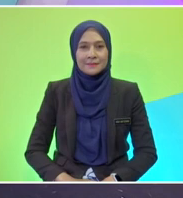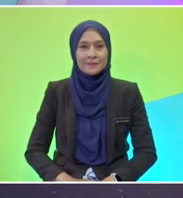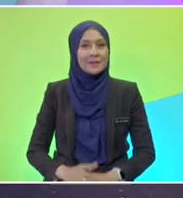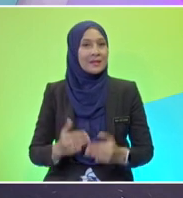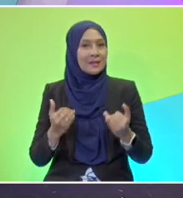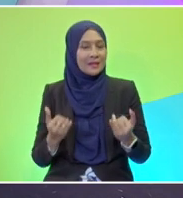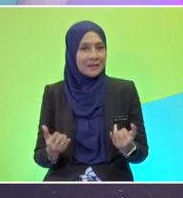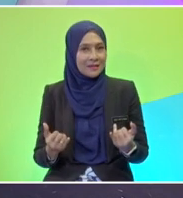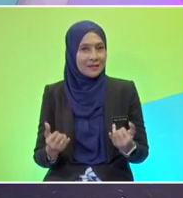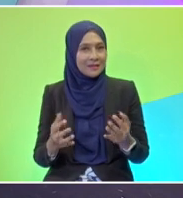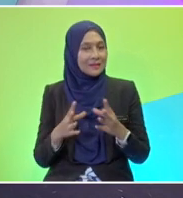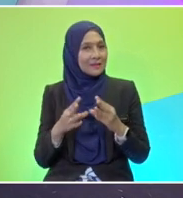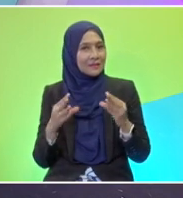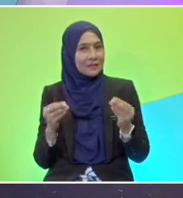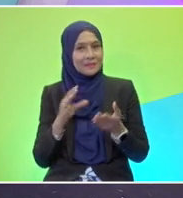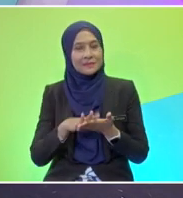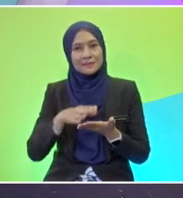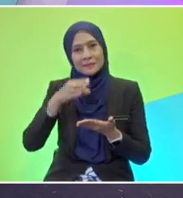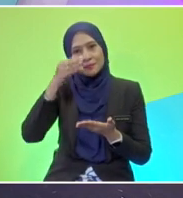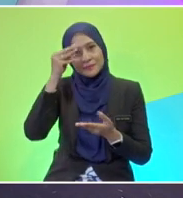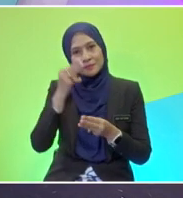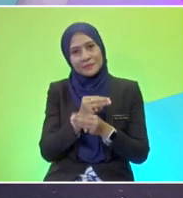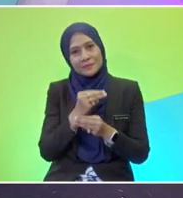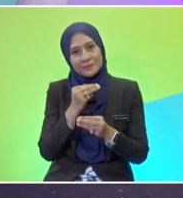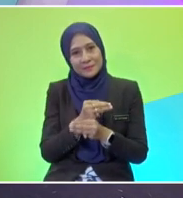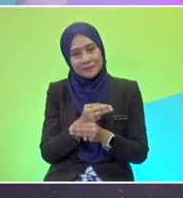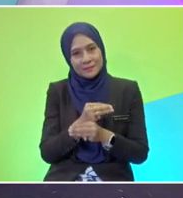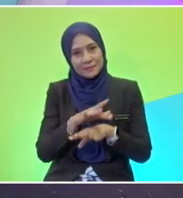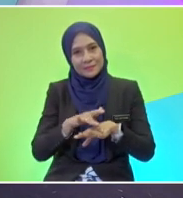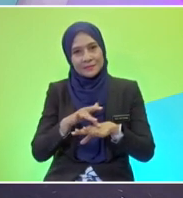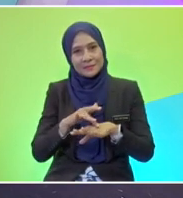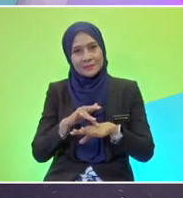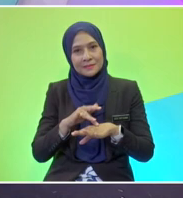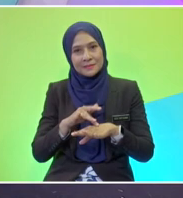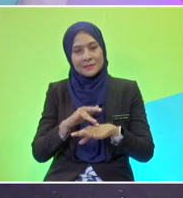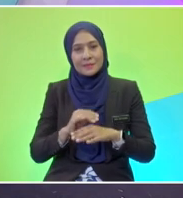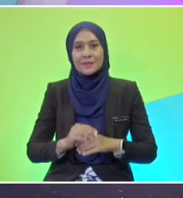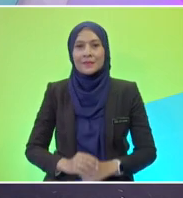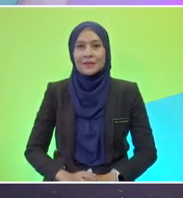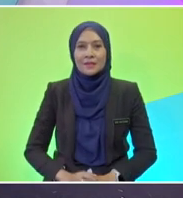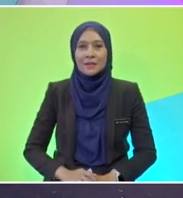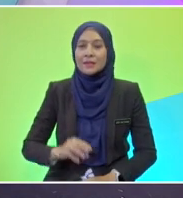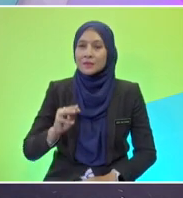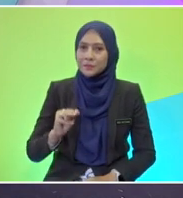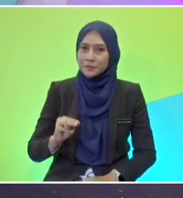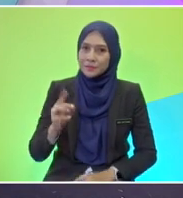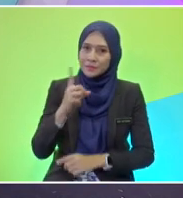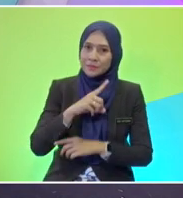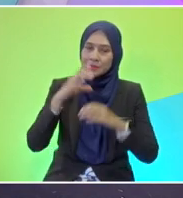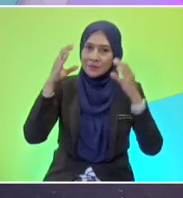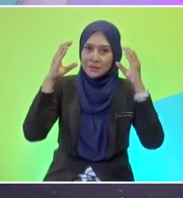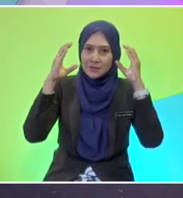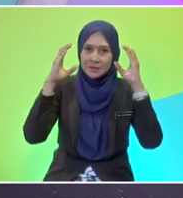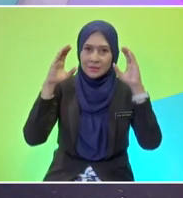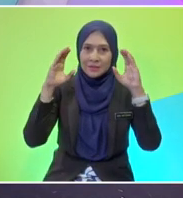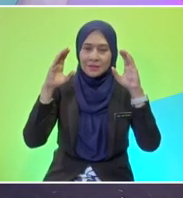di penghujung kelas. Boleh tak cikgu nyatakan sedikit rumusan untuk murid-murid kita? Silakan cikgu Wani. Okey murid-murid. Hari ini cikgu sangat betul dengan Kak